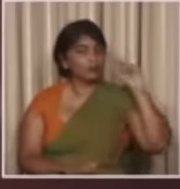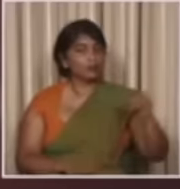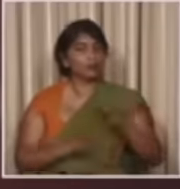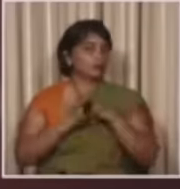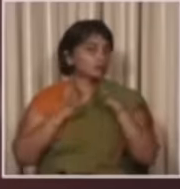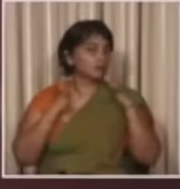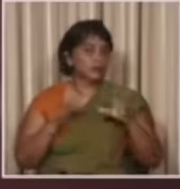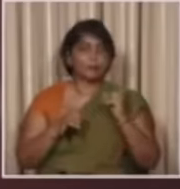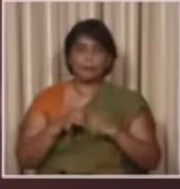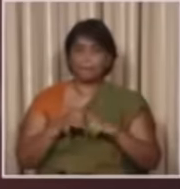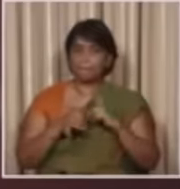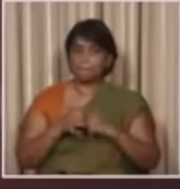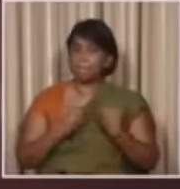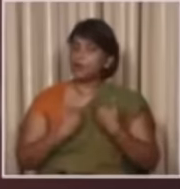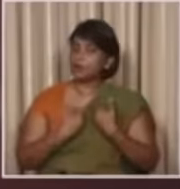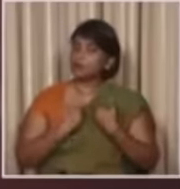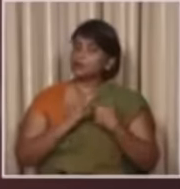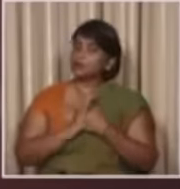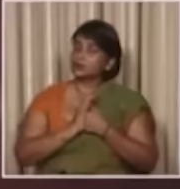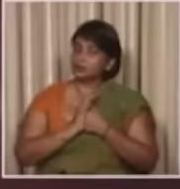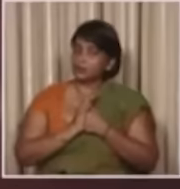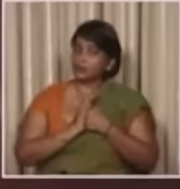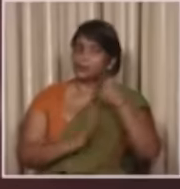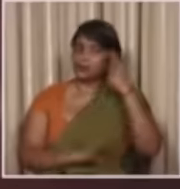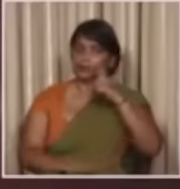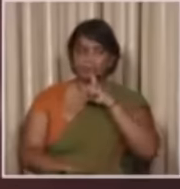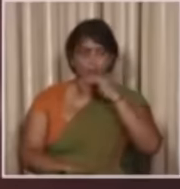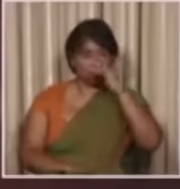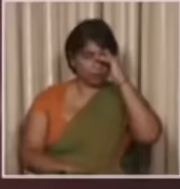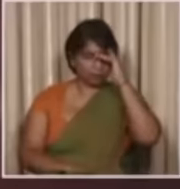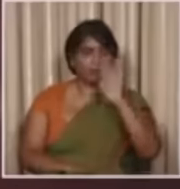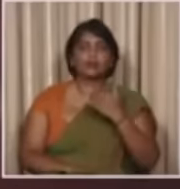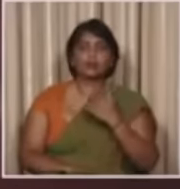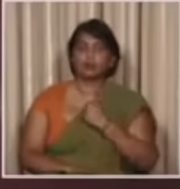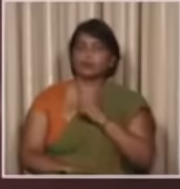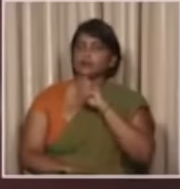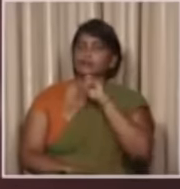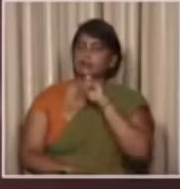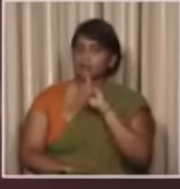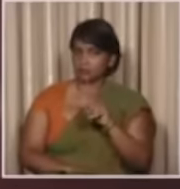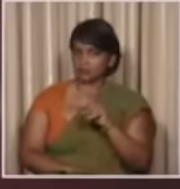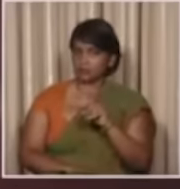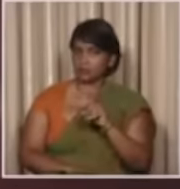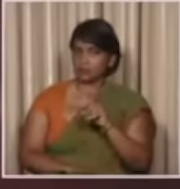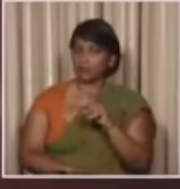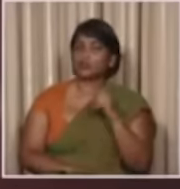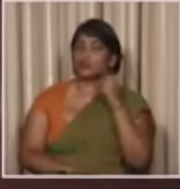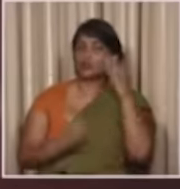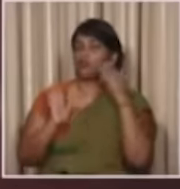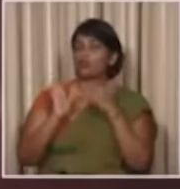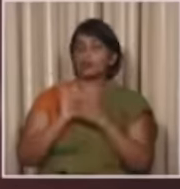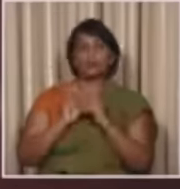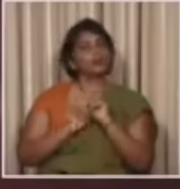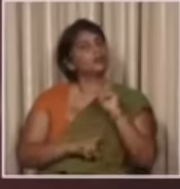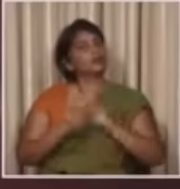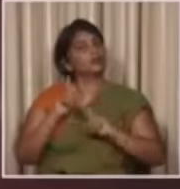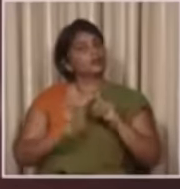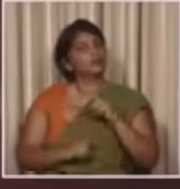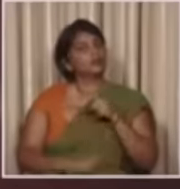බරපතල ප්‍රශ්නයක් ඇති වෙනවා නම් ගරු නියෝජ කතානායකතුමනි, මම ඉල්ලීමක් කරනවා මේ සම්බන්ධයෙන්